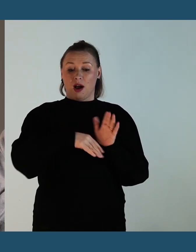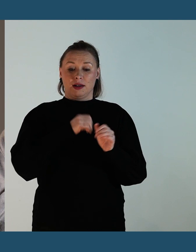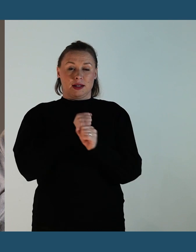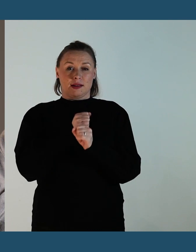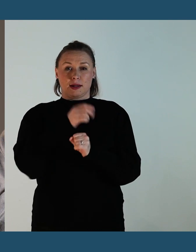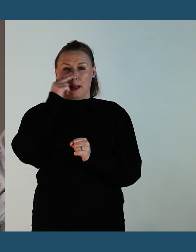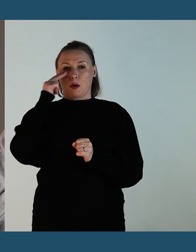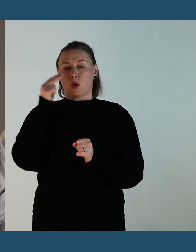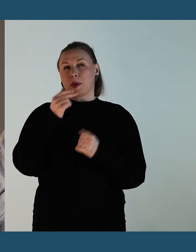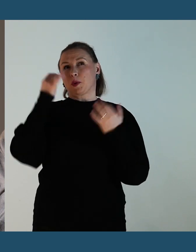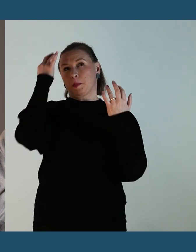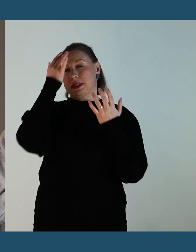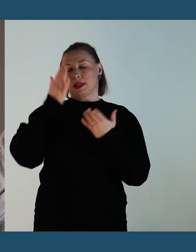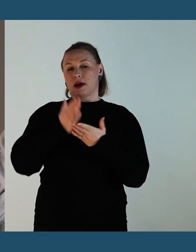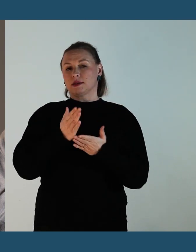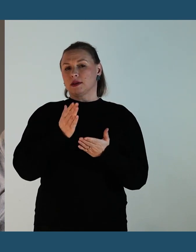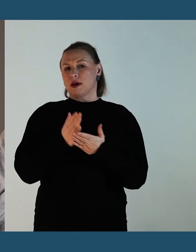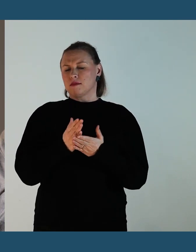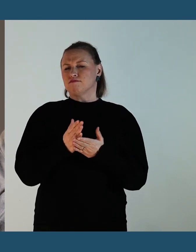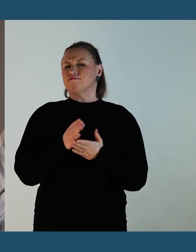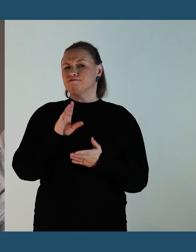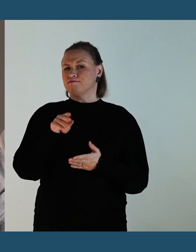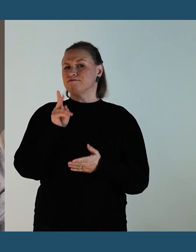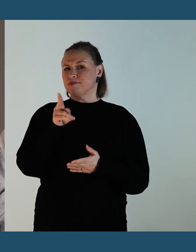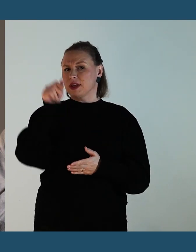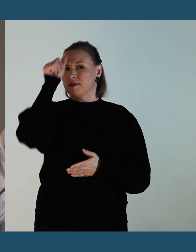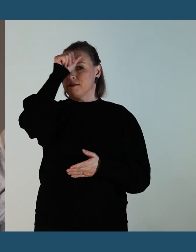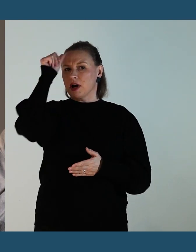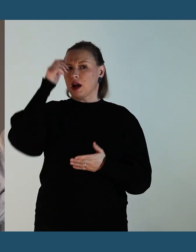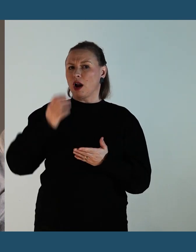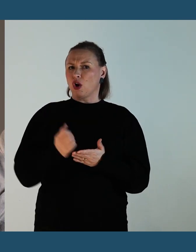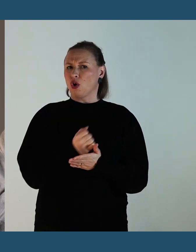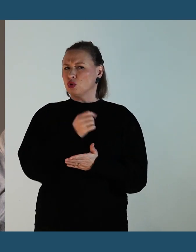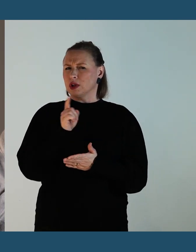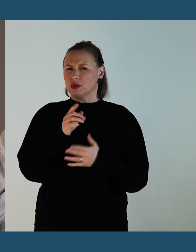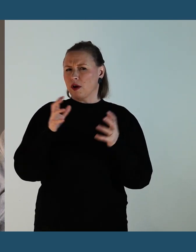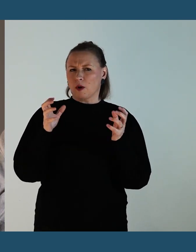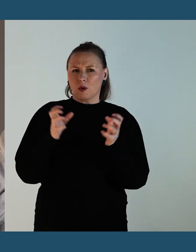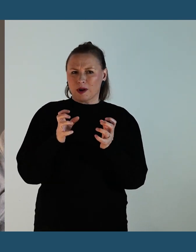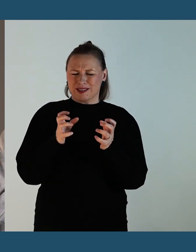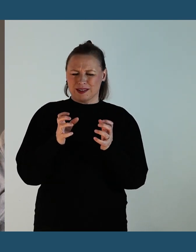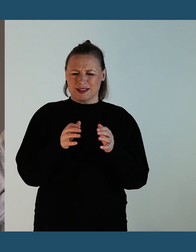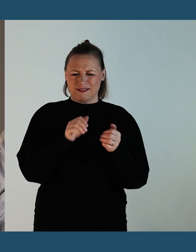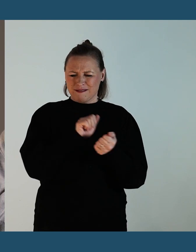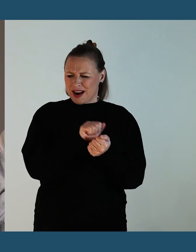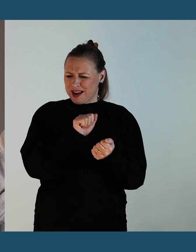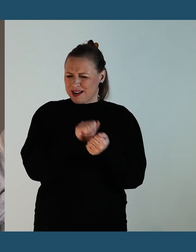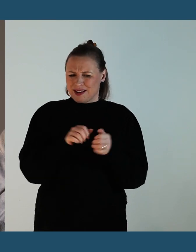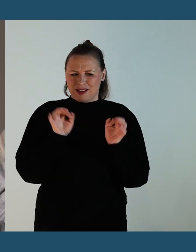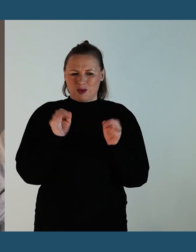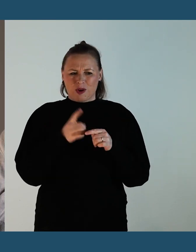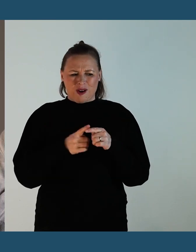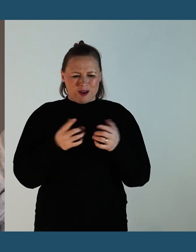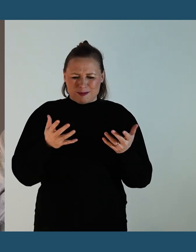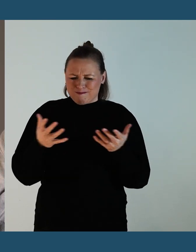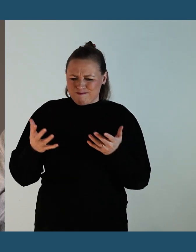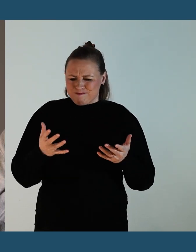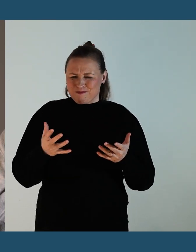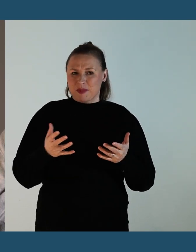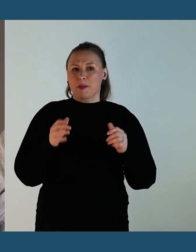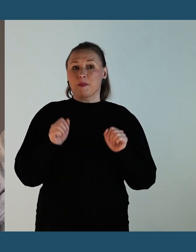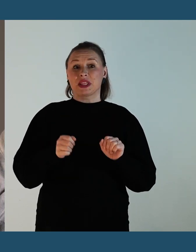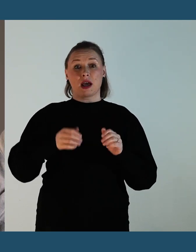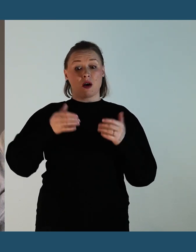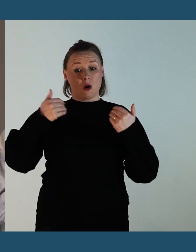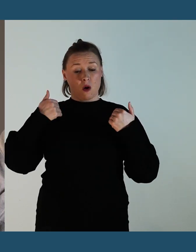näkökulmasta, niin on hirveän vaikea löytää sellaisia konkreettisia välineitä. Tarvitaan roolimalleja,